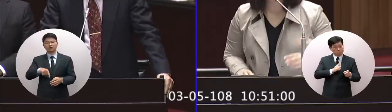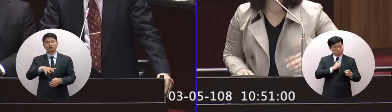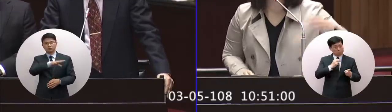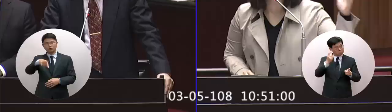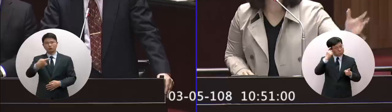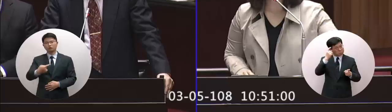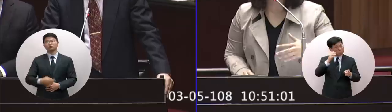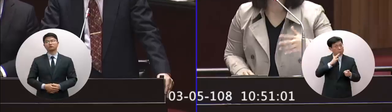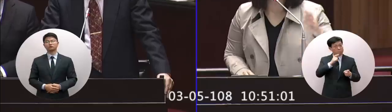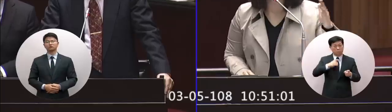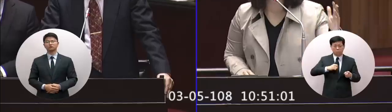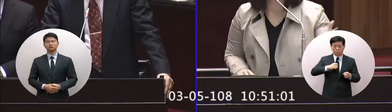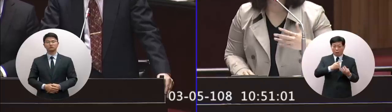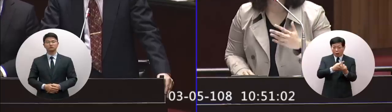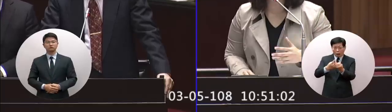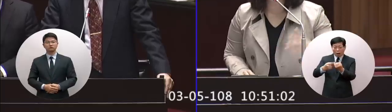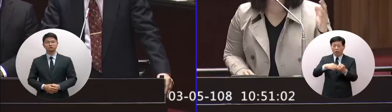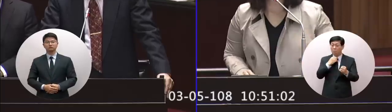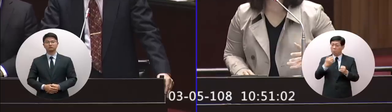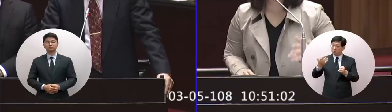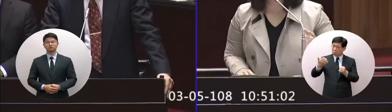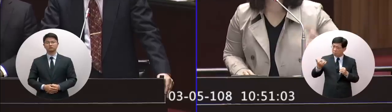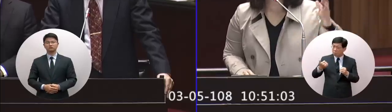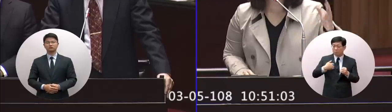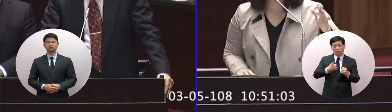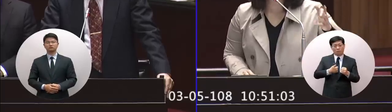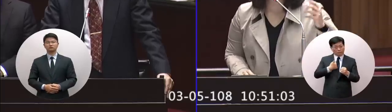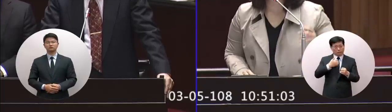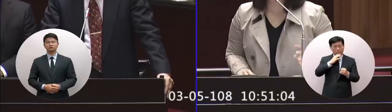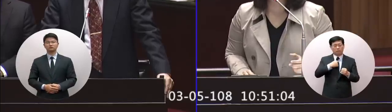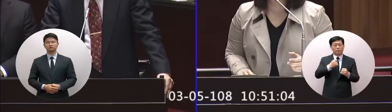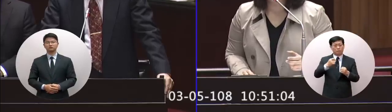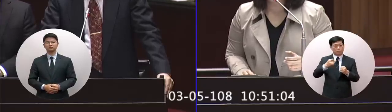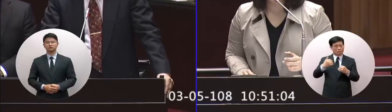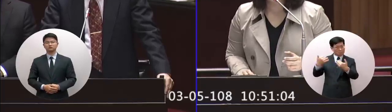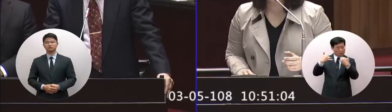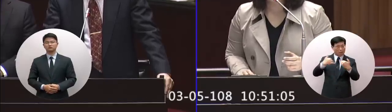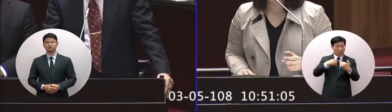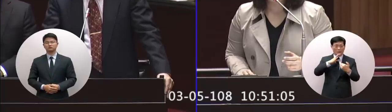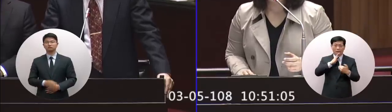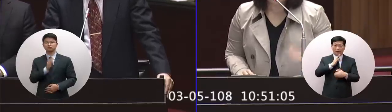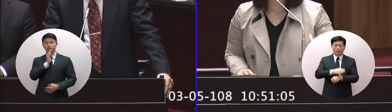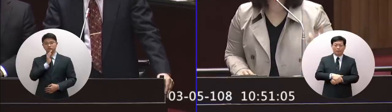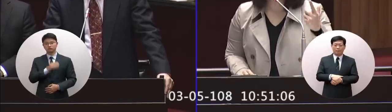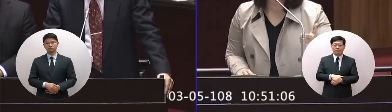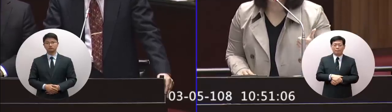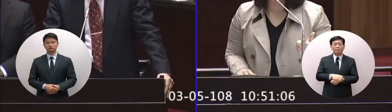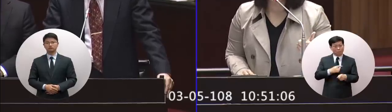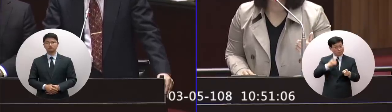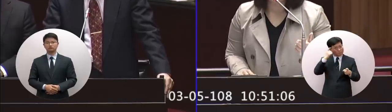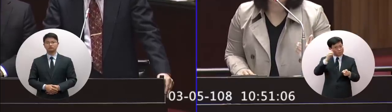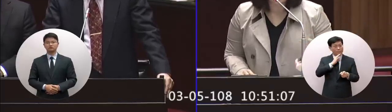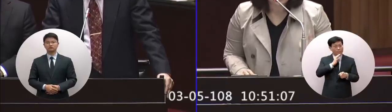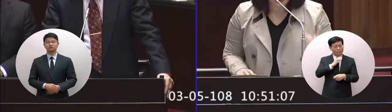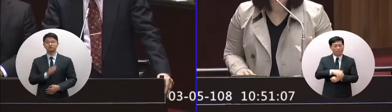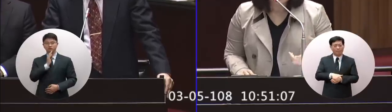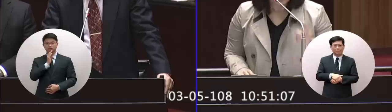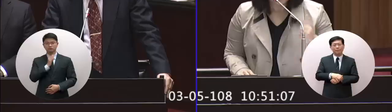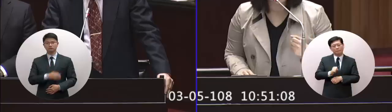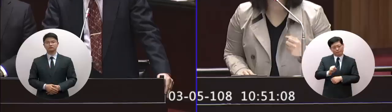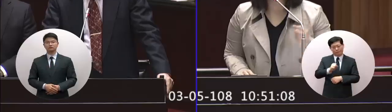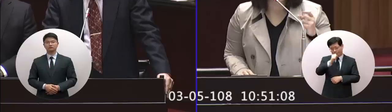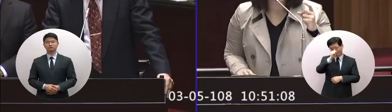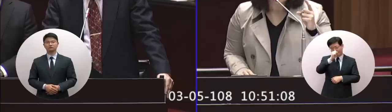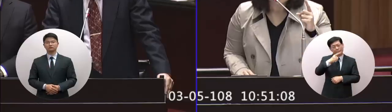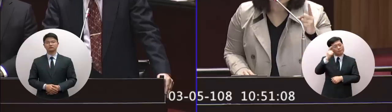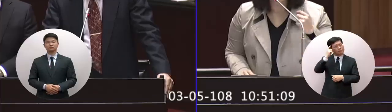是你认为说这一切一切只是说漂亮的话，其实我们就是正在被统战中吗？ 当然啊。 OK， 你是这么认定的吗？ 是啊。 好，